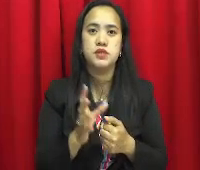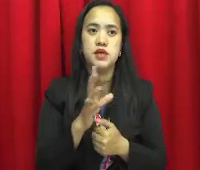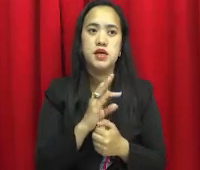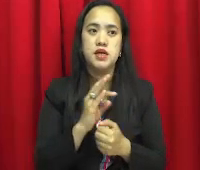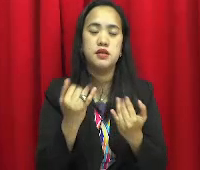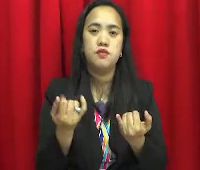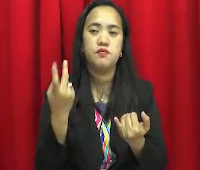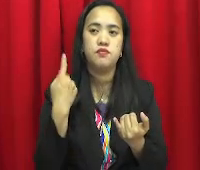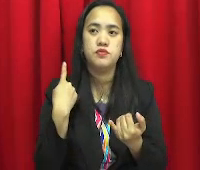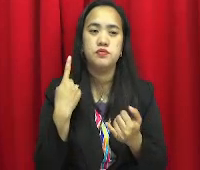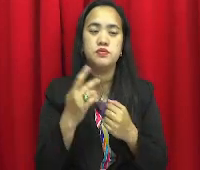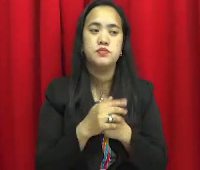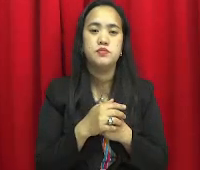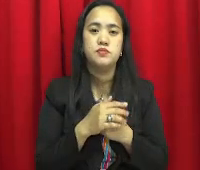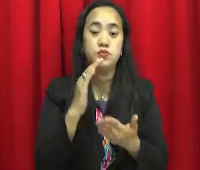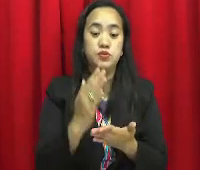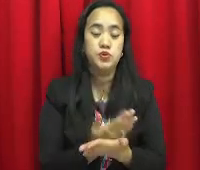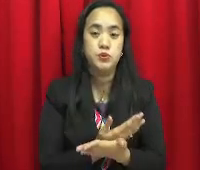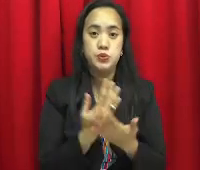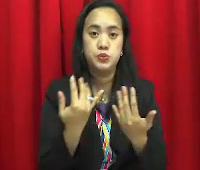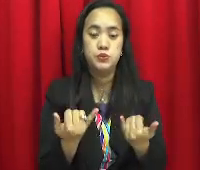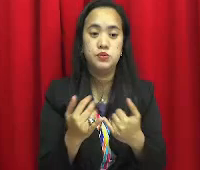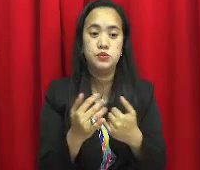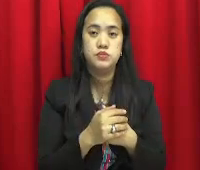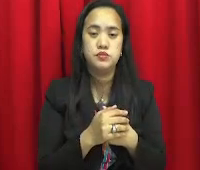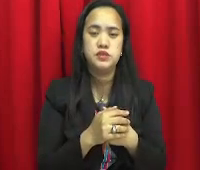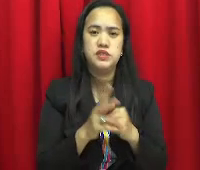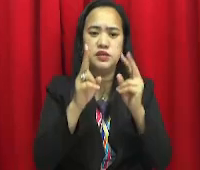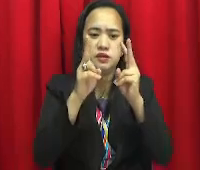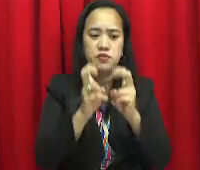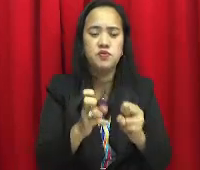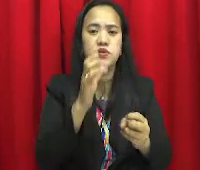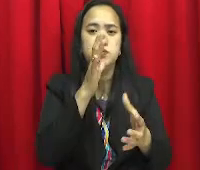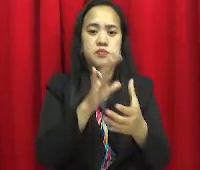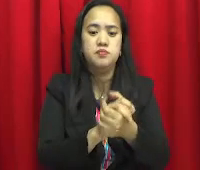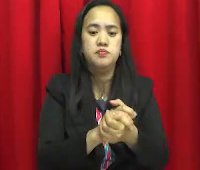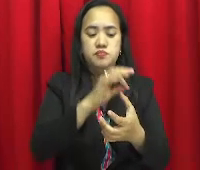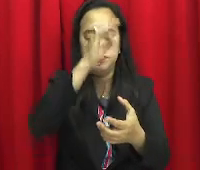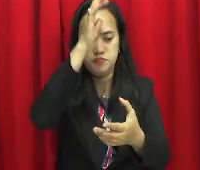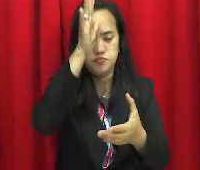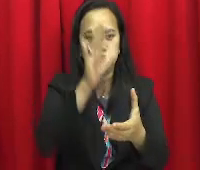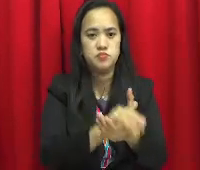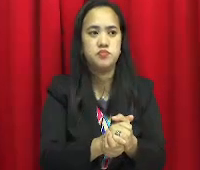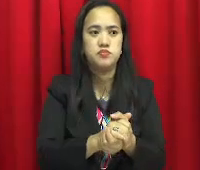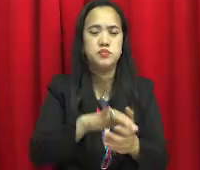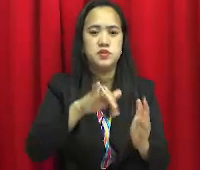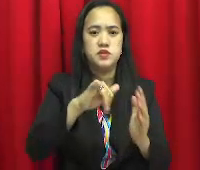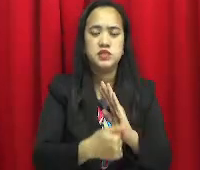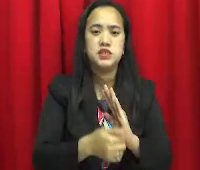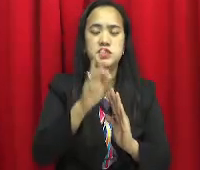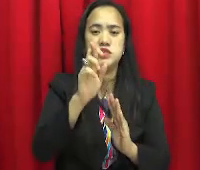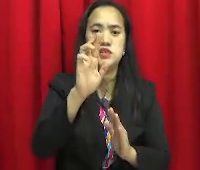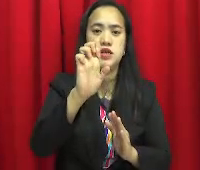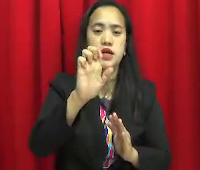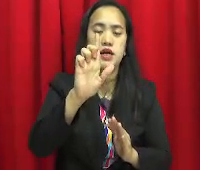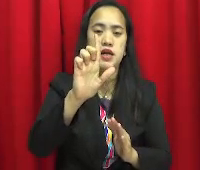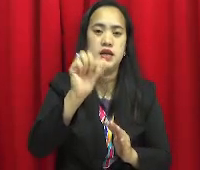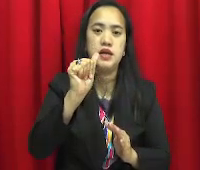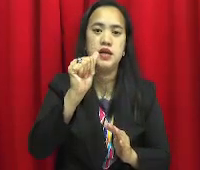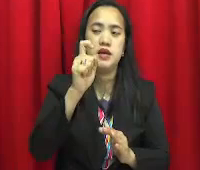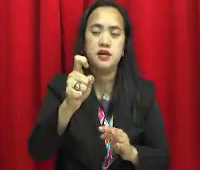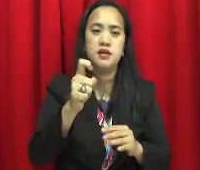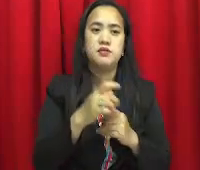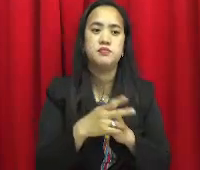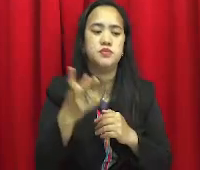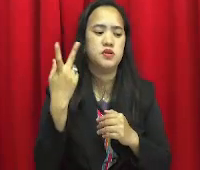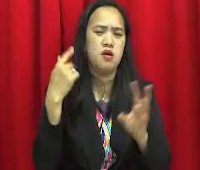lamang, eh, parang yung asawa, magbabae, maglalaki, parang, you know, relax, hindi na pinapansin ang kanyang asawa,